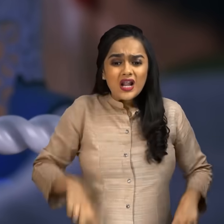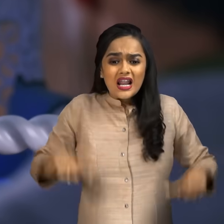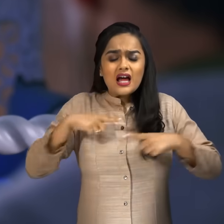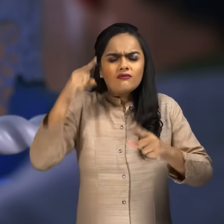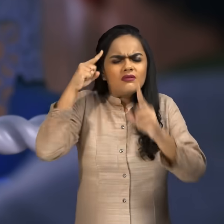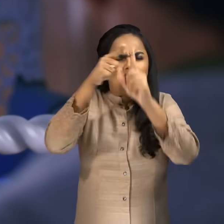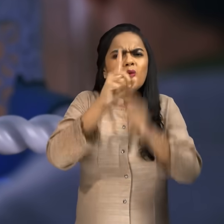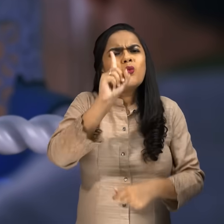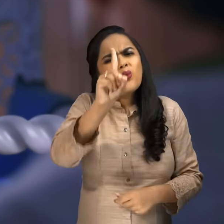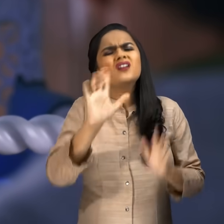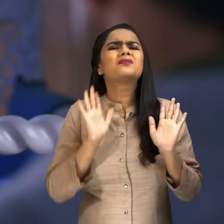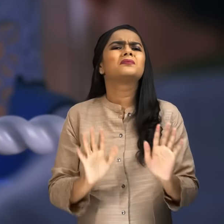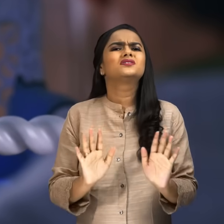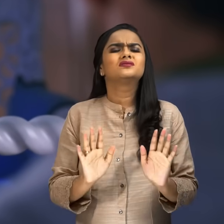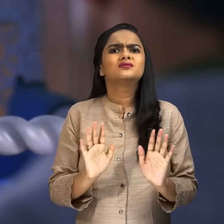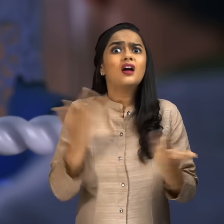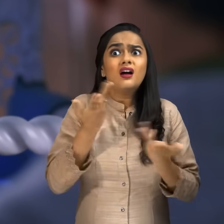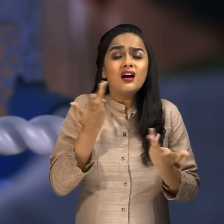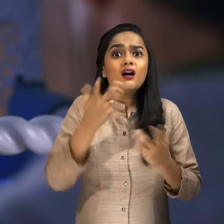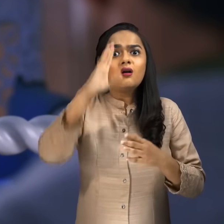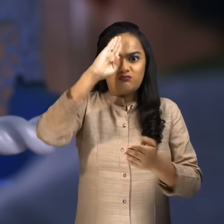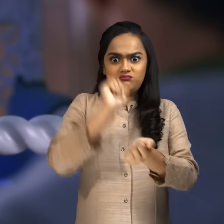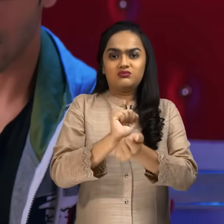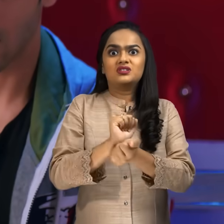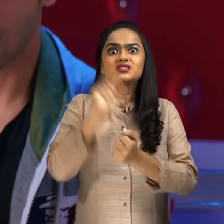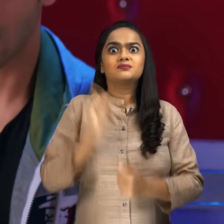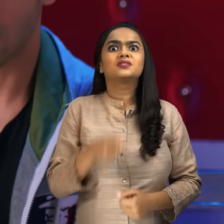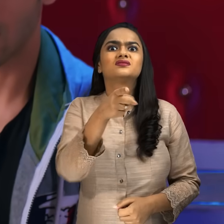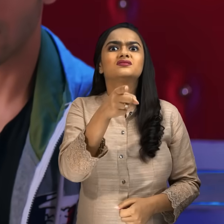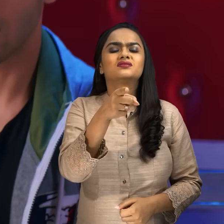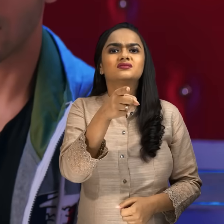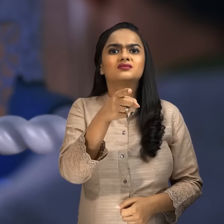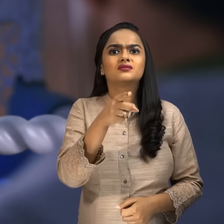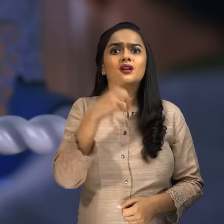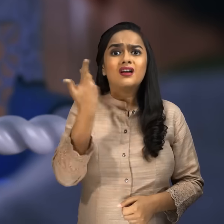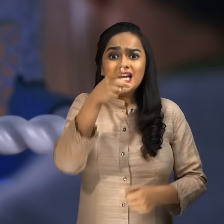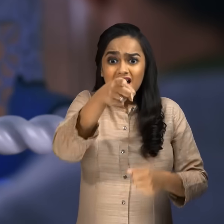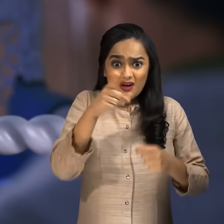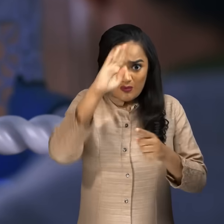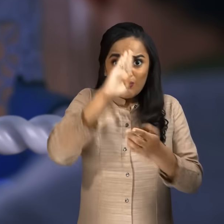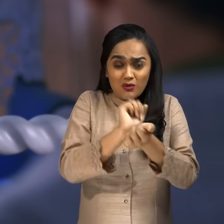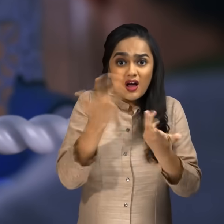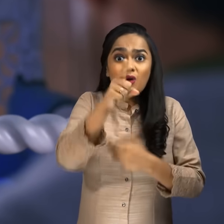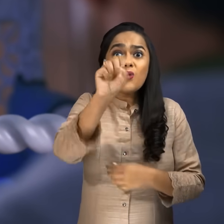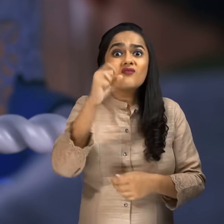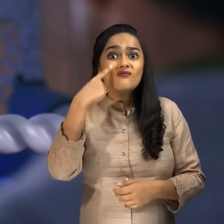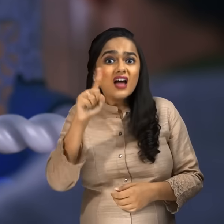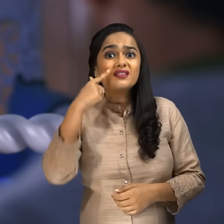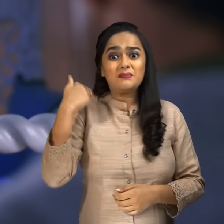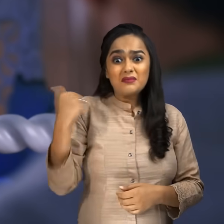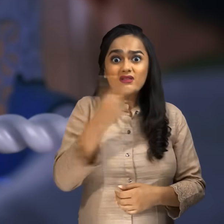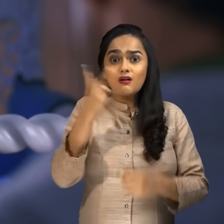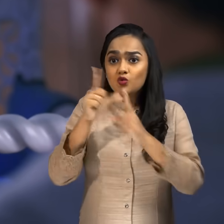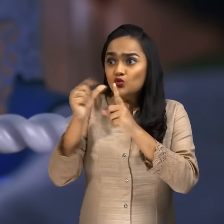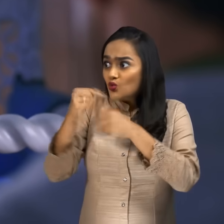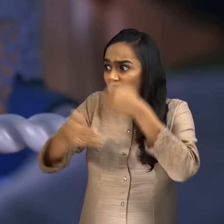तुम्हारी जिंदगी का सिर्फ एक मकसद होना चाहिए, पुलिस ऑफिसर बनना। और इसके लिए तुम्हें अपने पापा और अपने भाई के